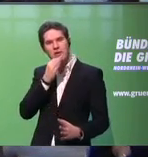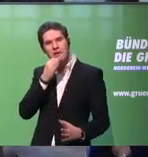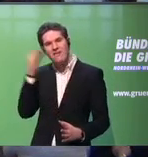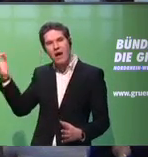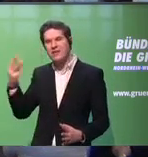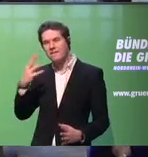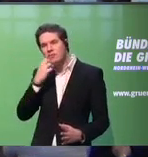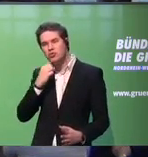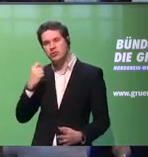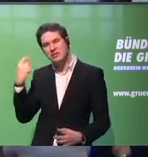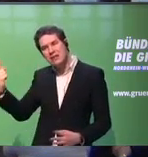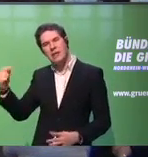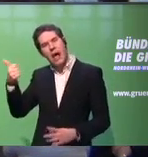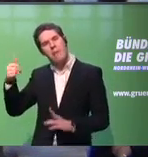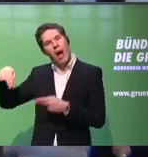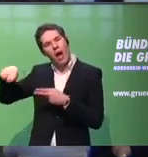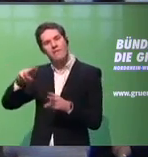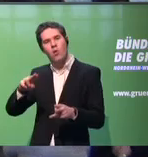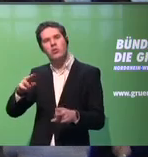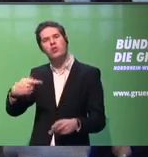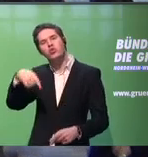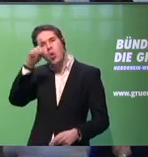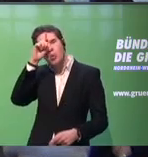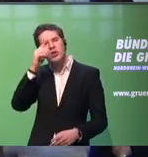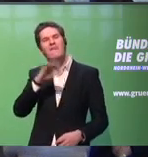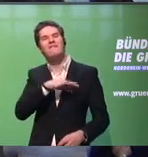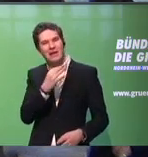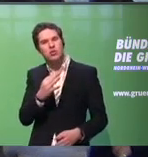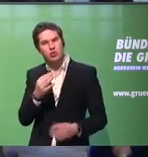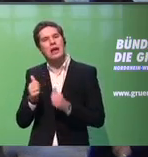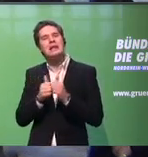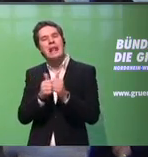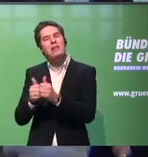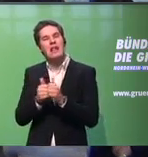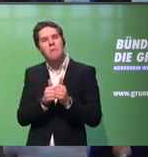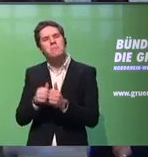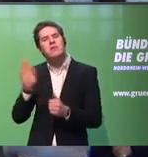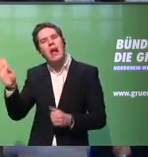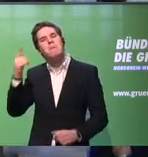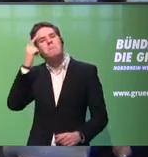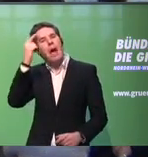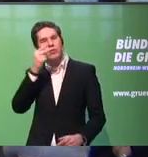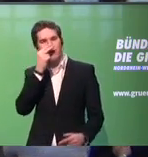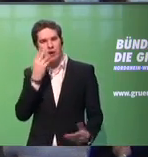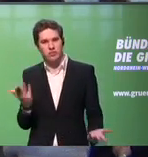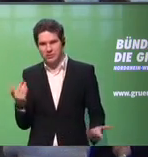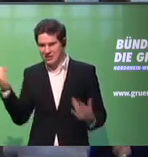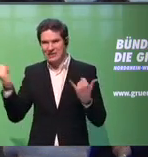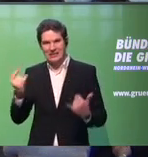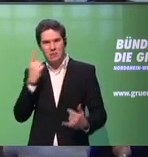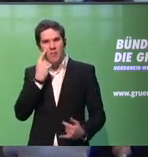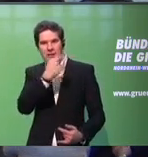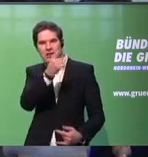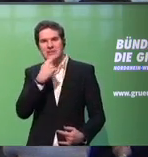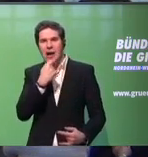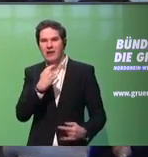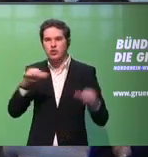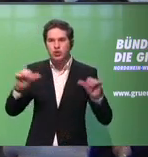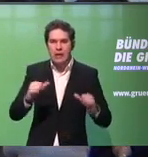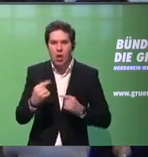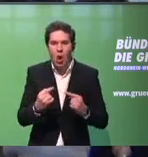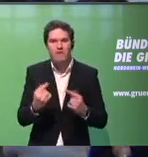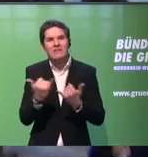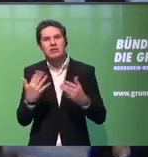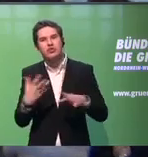dir wissen, was du zum deutsch-französischen Tandem beziehungsweise zu dem Nicht-Funktionieren oder wie es denn besser